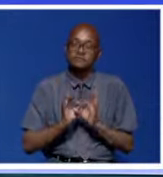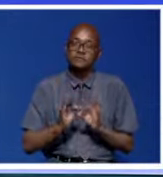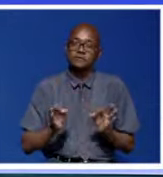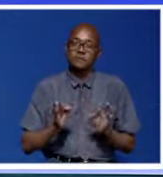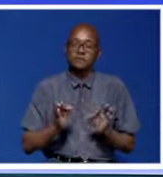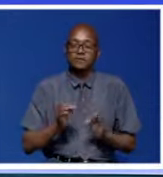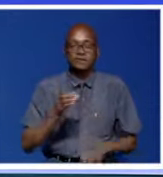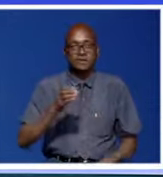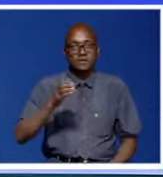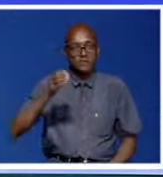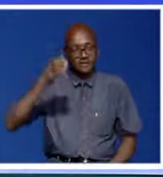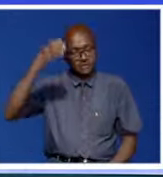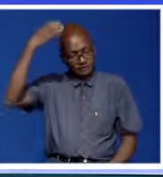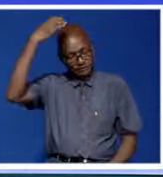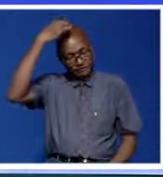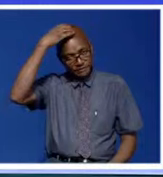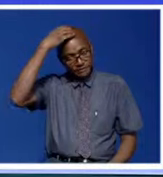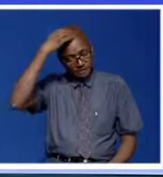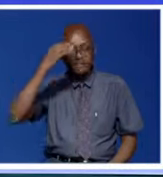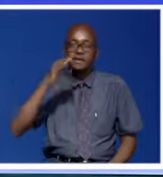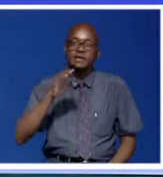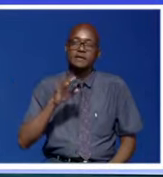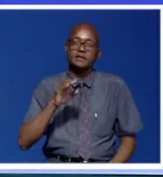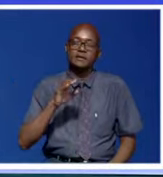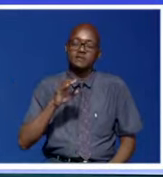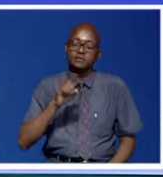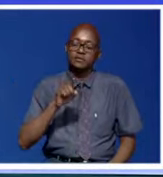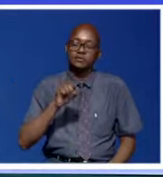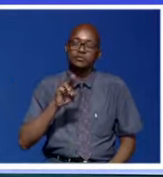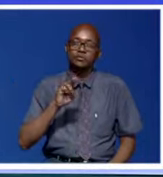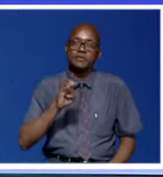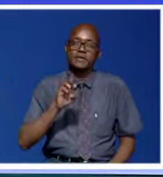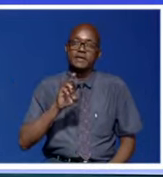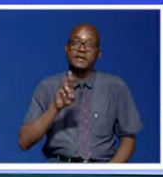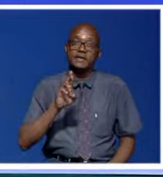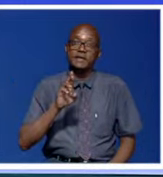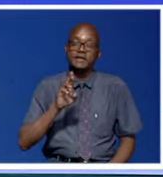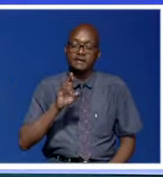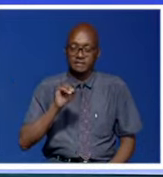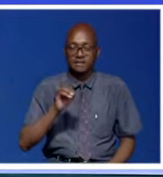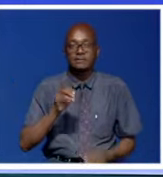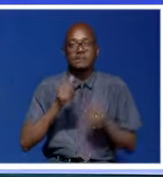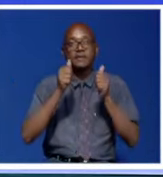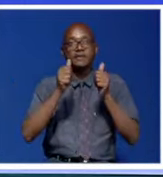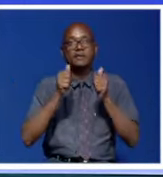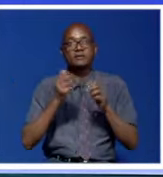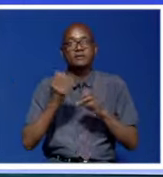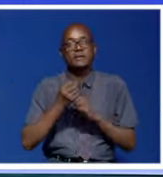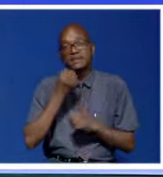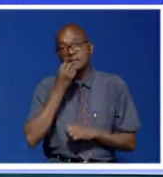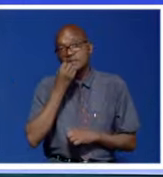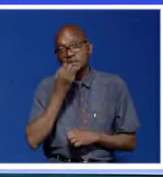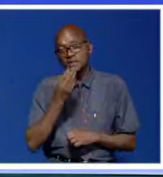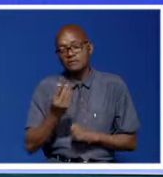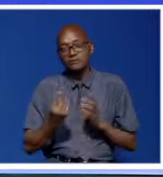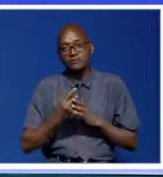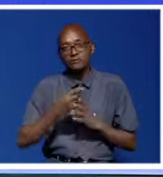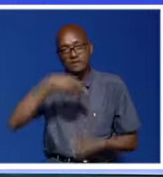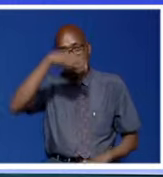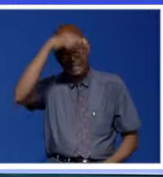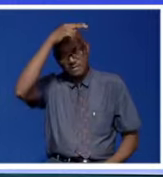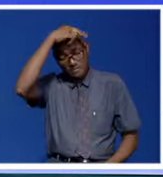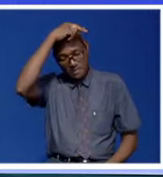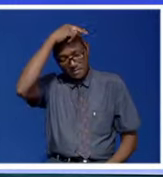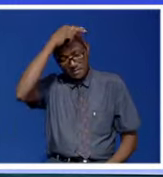Mufti wa Tanzania Sheikh Abubakar bin Zubair ametangaza kuandama kwa mwezi mara baada ya kupata taarifa kutoka huko Pemba pamoja